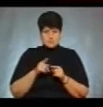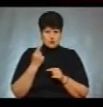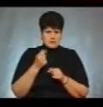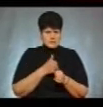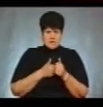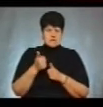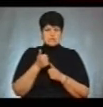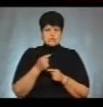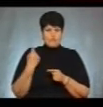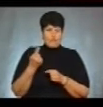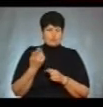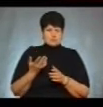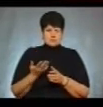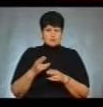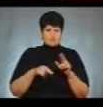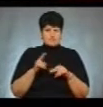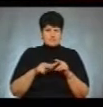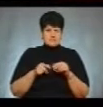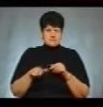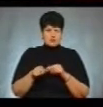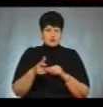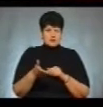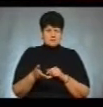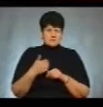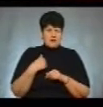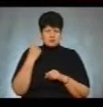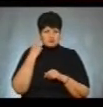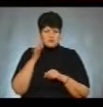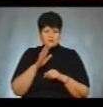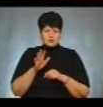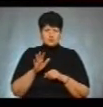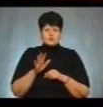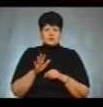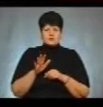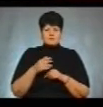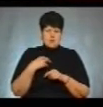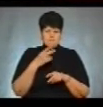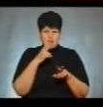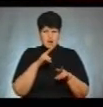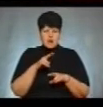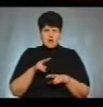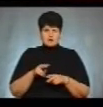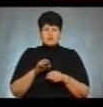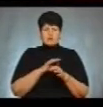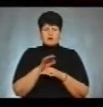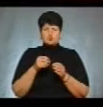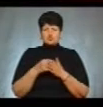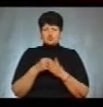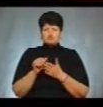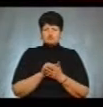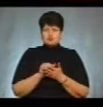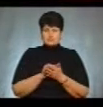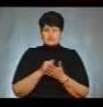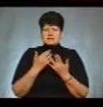лідерів в області будівництва доріг. Я не думаю, ми переглянемо проектно-кошторисну